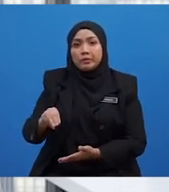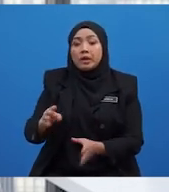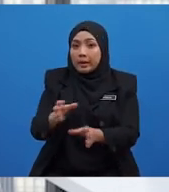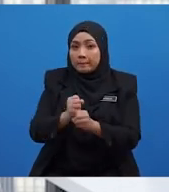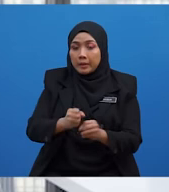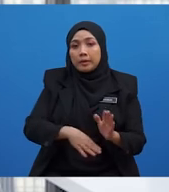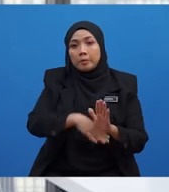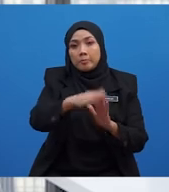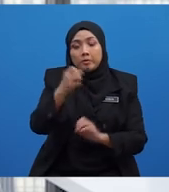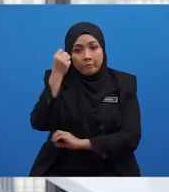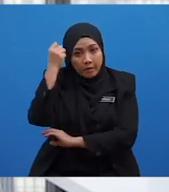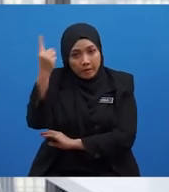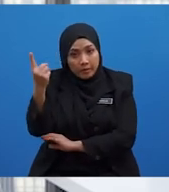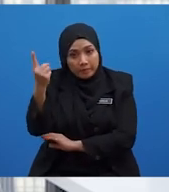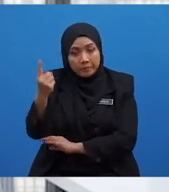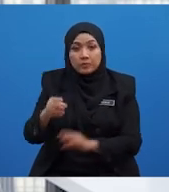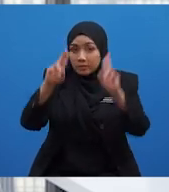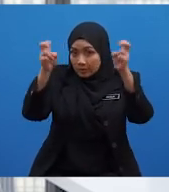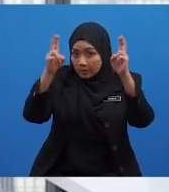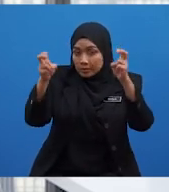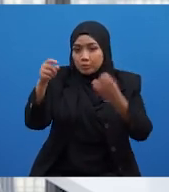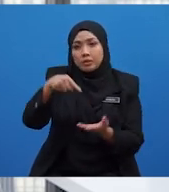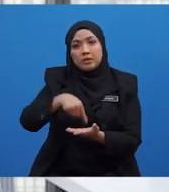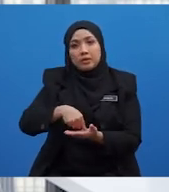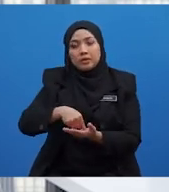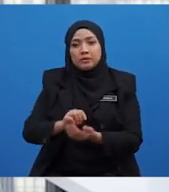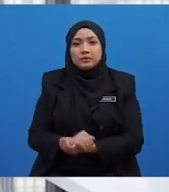dapat lebih memahami lagi tajuk ini.